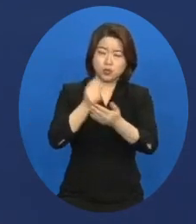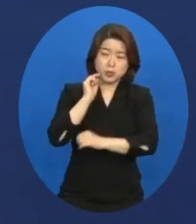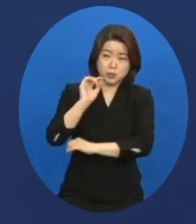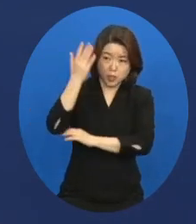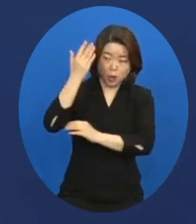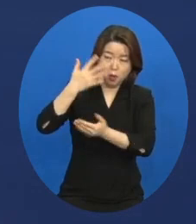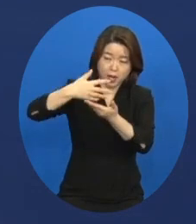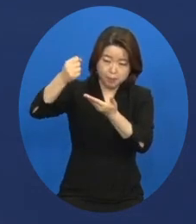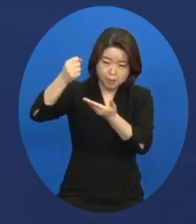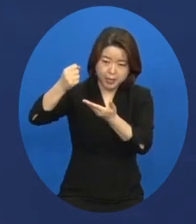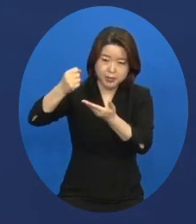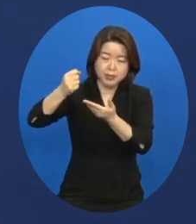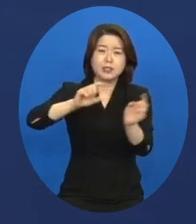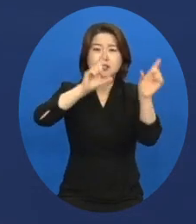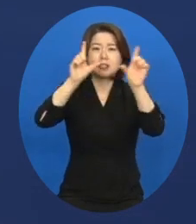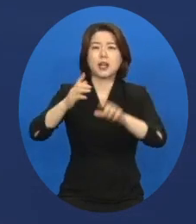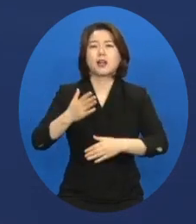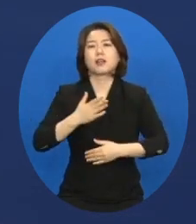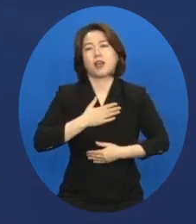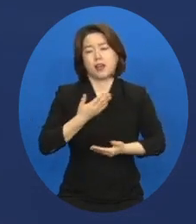삶을 제가 살게 해주십시오.